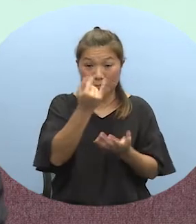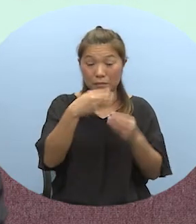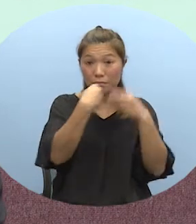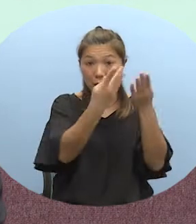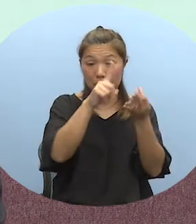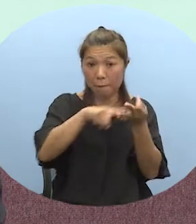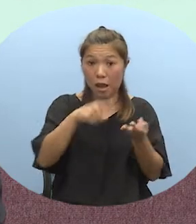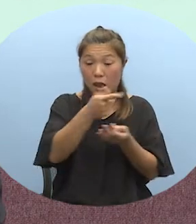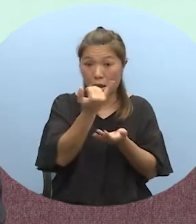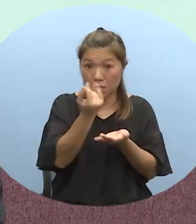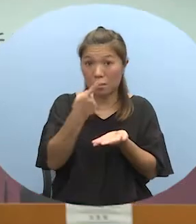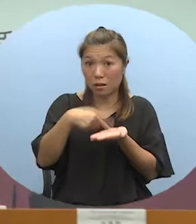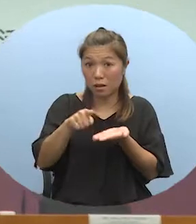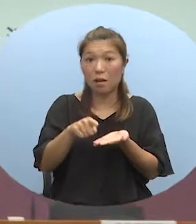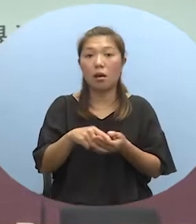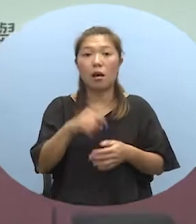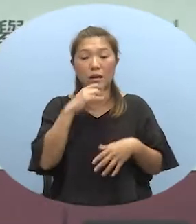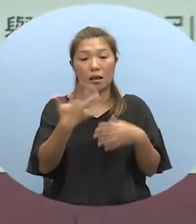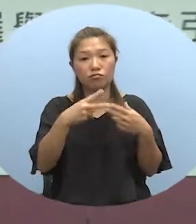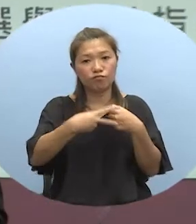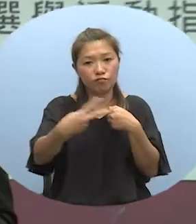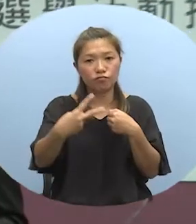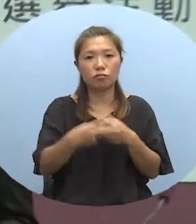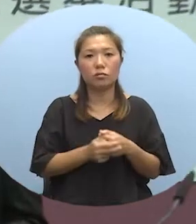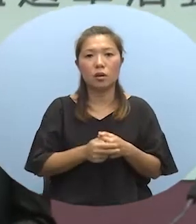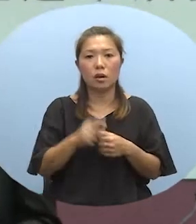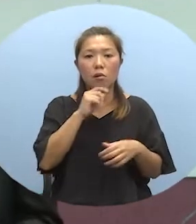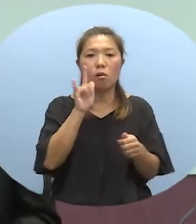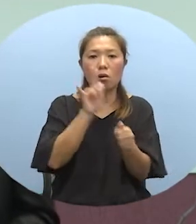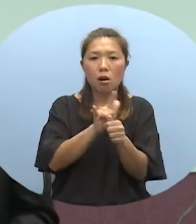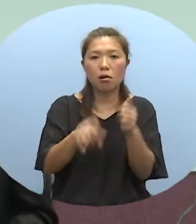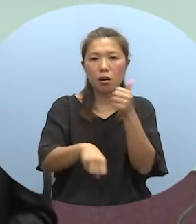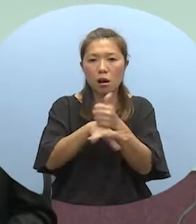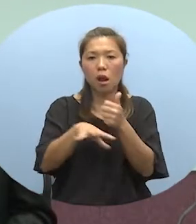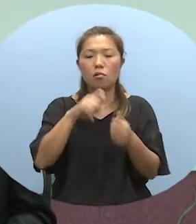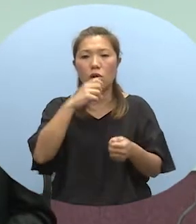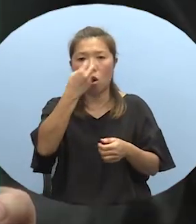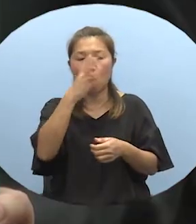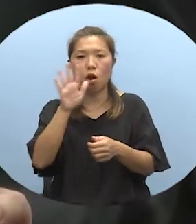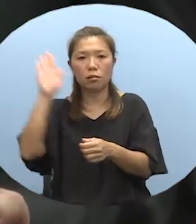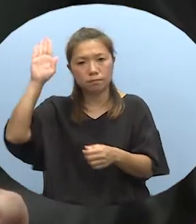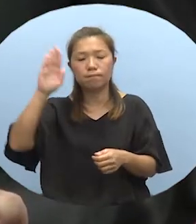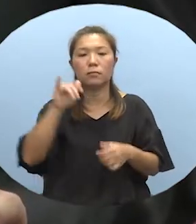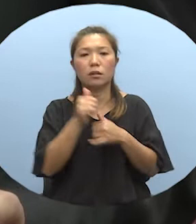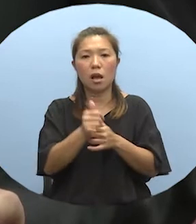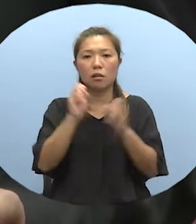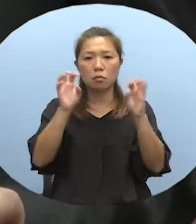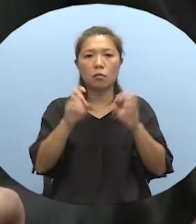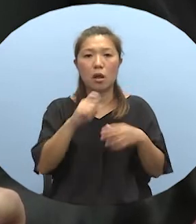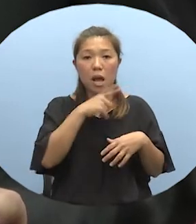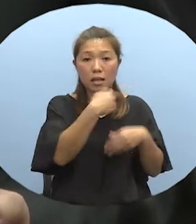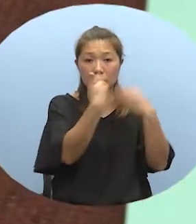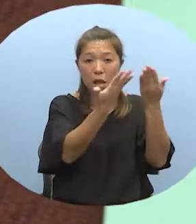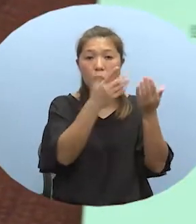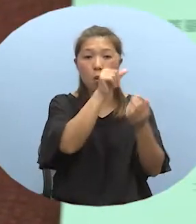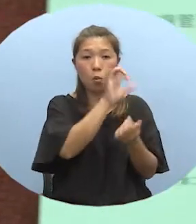即係話佢對於嗰個兩個嘅擁護同效忠嘅聲明咧，法例係寫明不嬲都係提名顧問委員